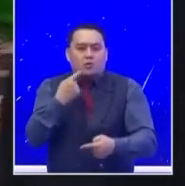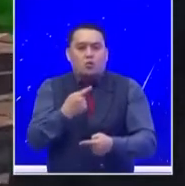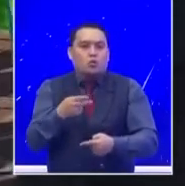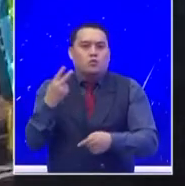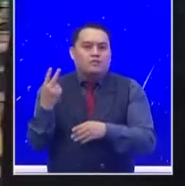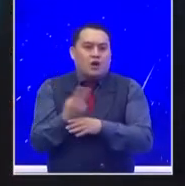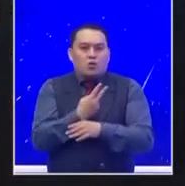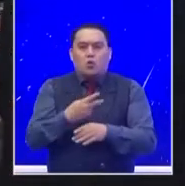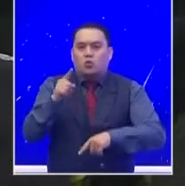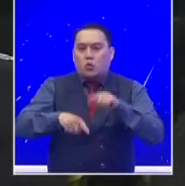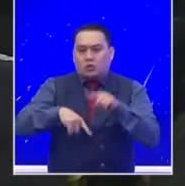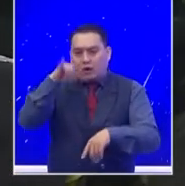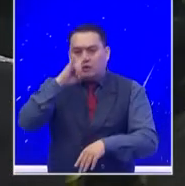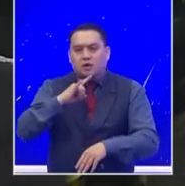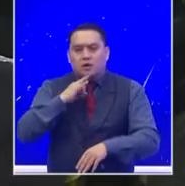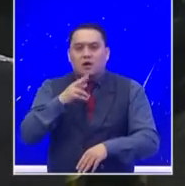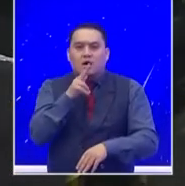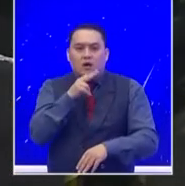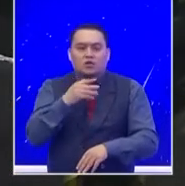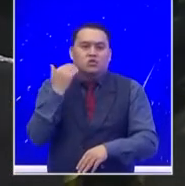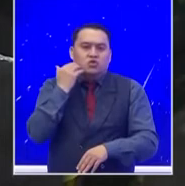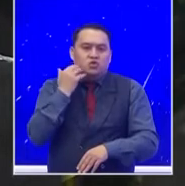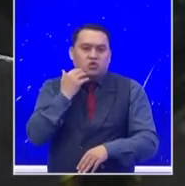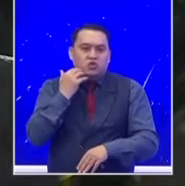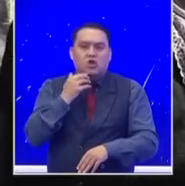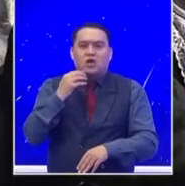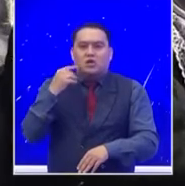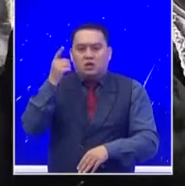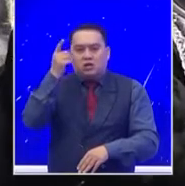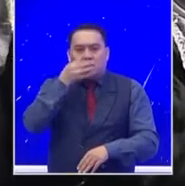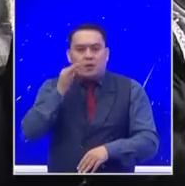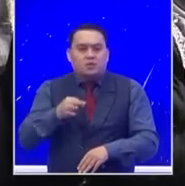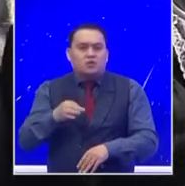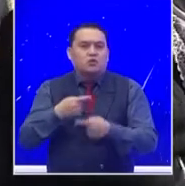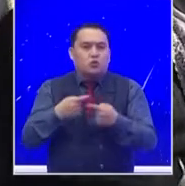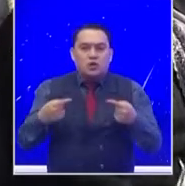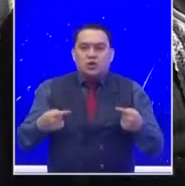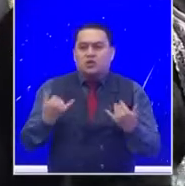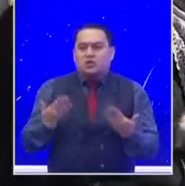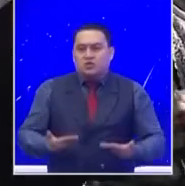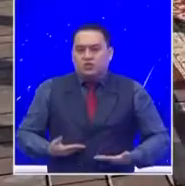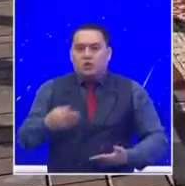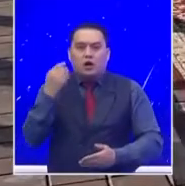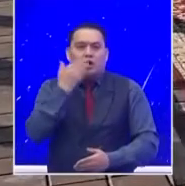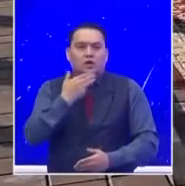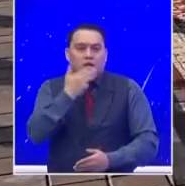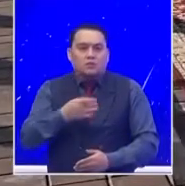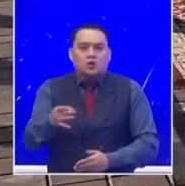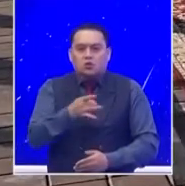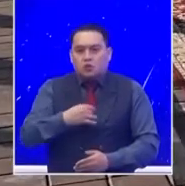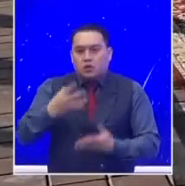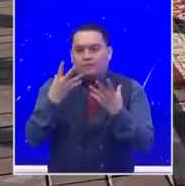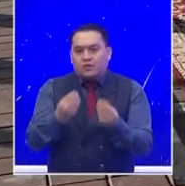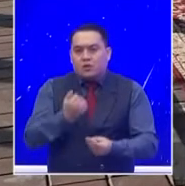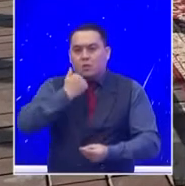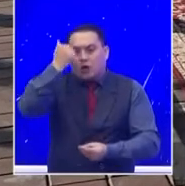второй родиной стал Казахстан. Корейцы, чеченцы, курды, немцы. Более 40 этносов проживают сегодня в Каратальском районе. День благодарности